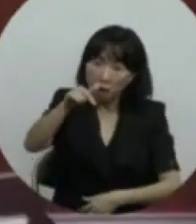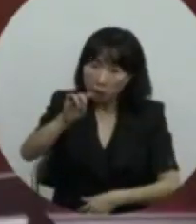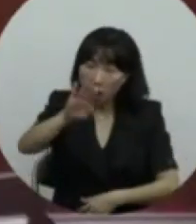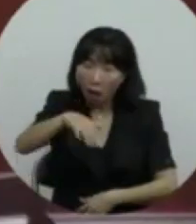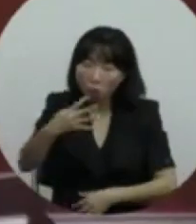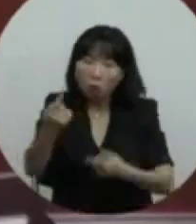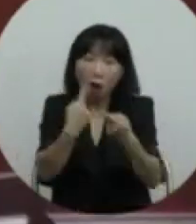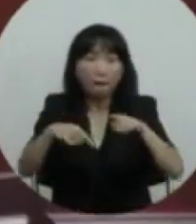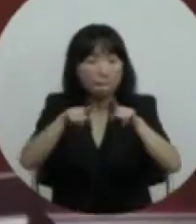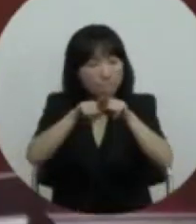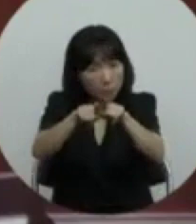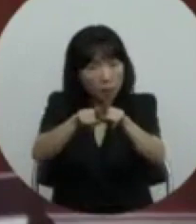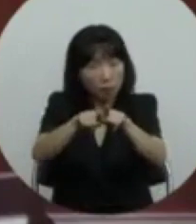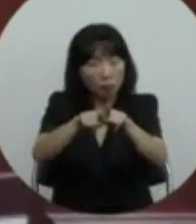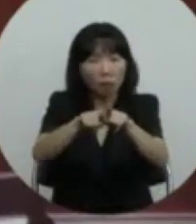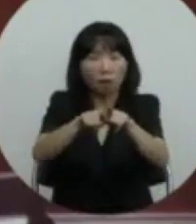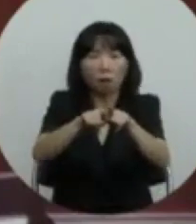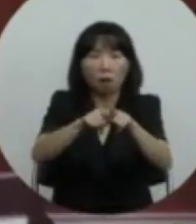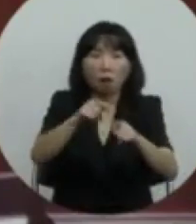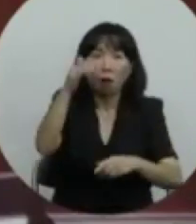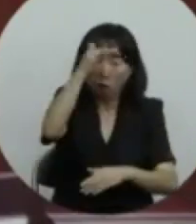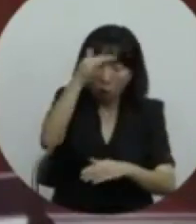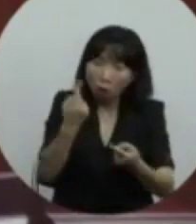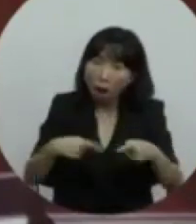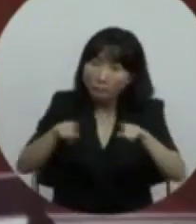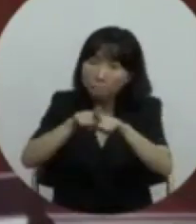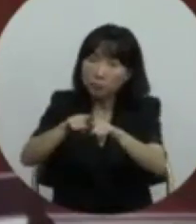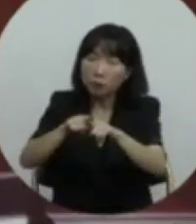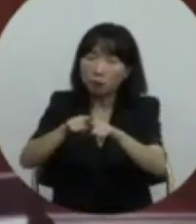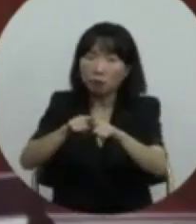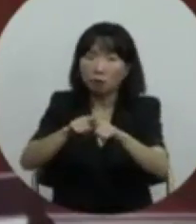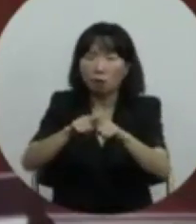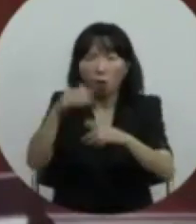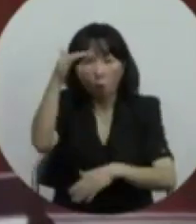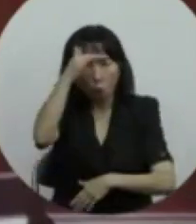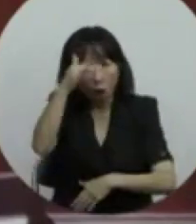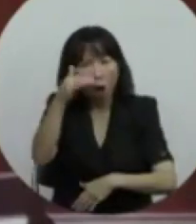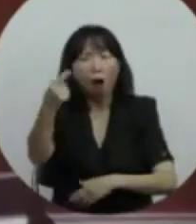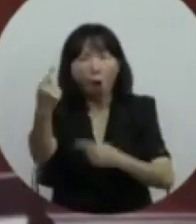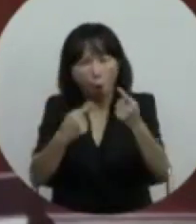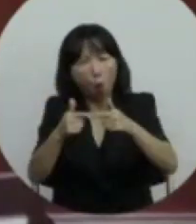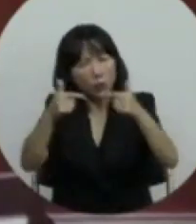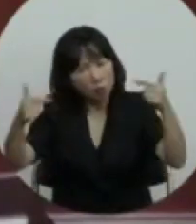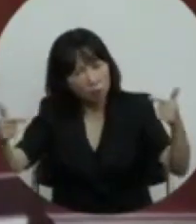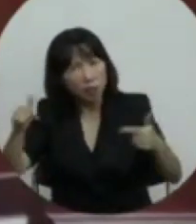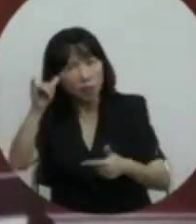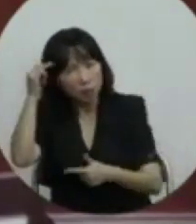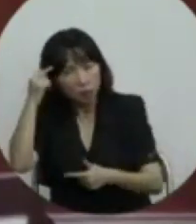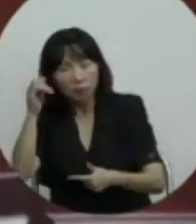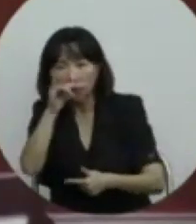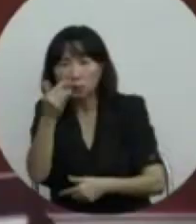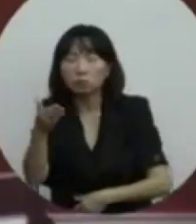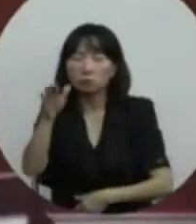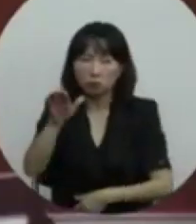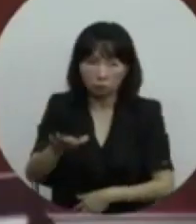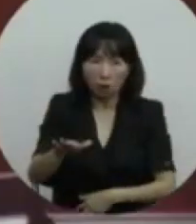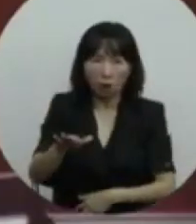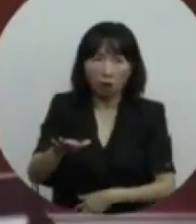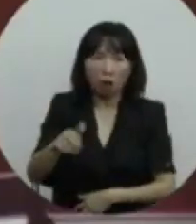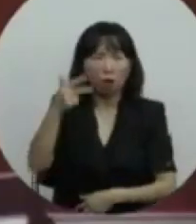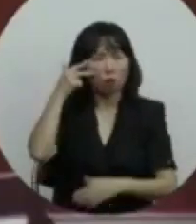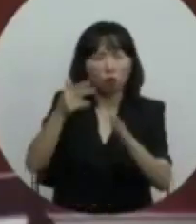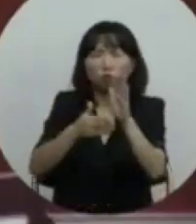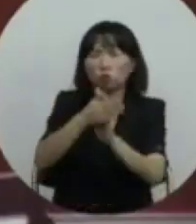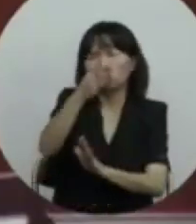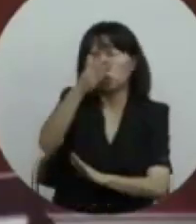연계되어 생활인구와 관계인구가 증가할 것이라 기대했지만 결과적으로 여주신문을 우롱하는